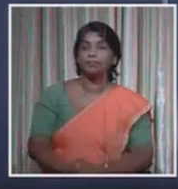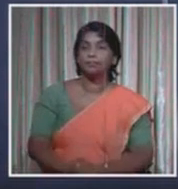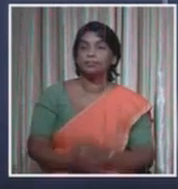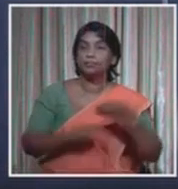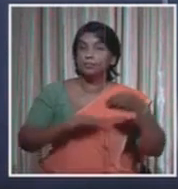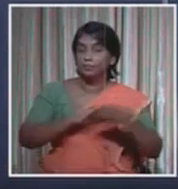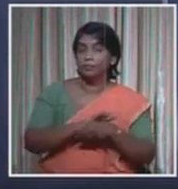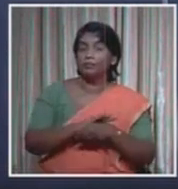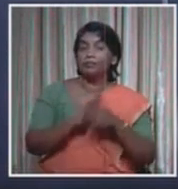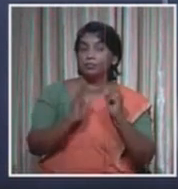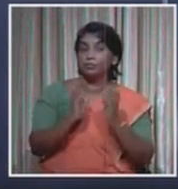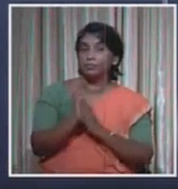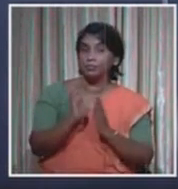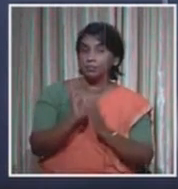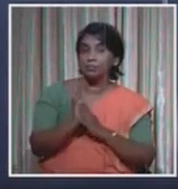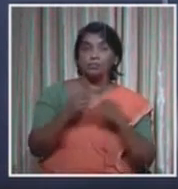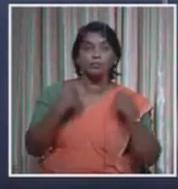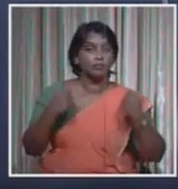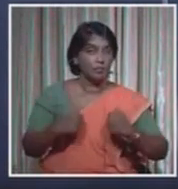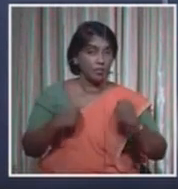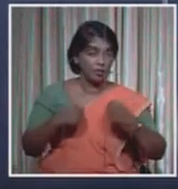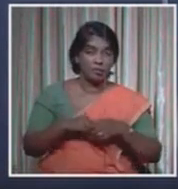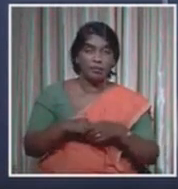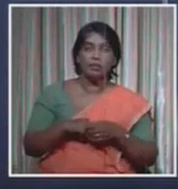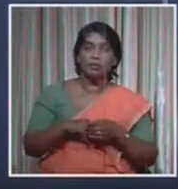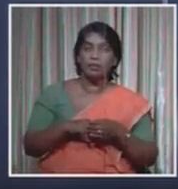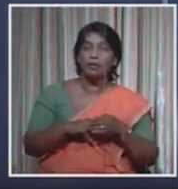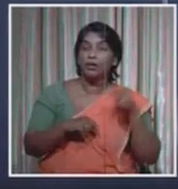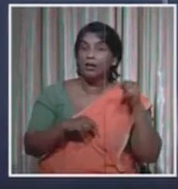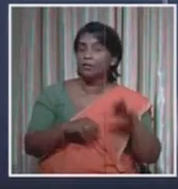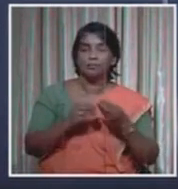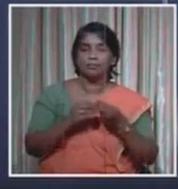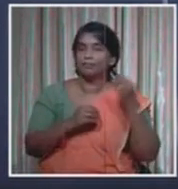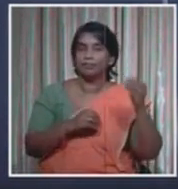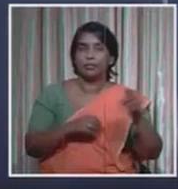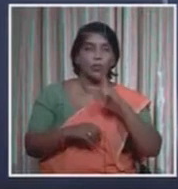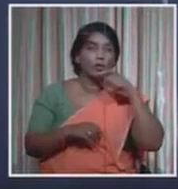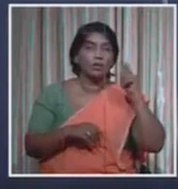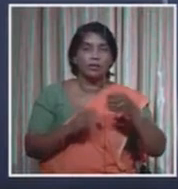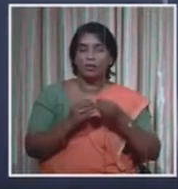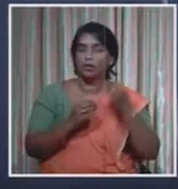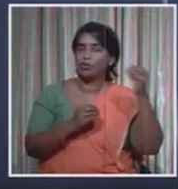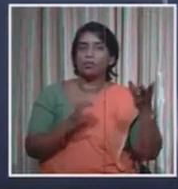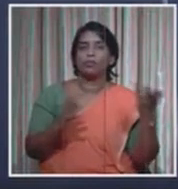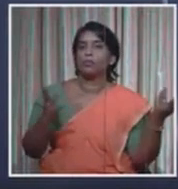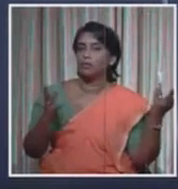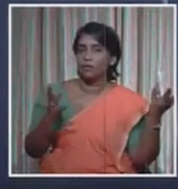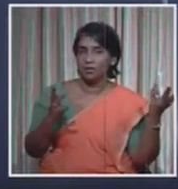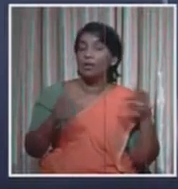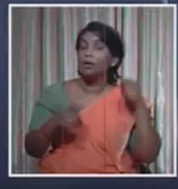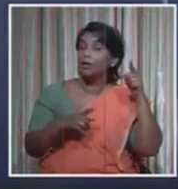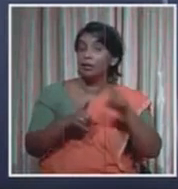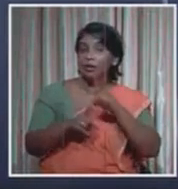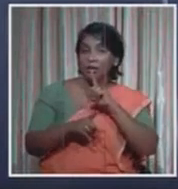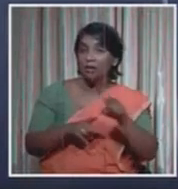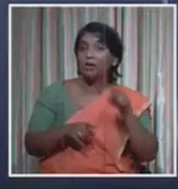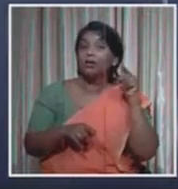අලස් කොමිෂමේ සභාපතිවරිය. එතුමියට දුන්නේ නැහැ අග්‍රවිශ්වකාරකම. ඒක ගැන